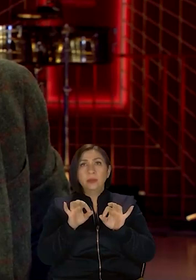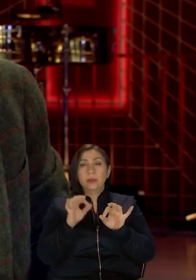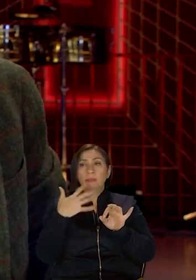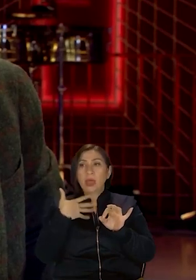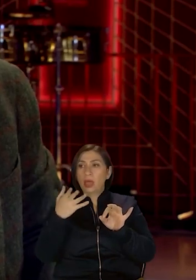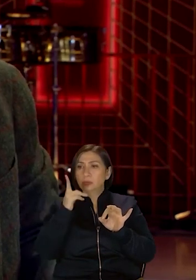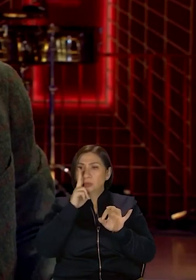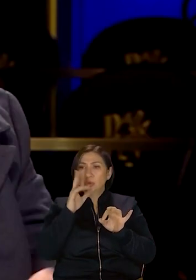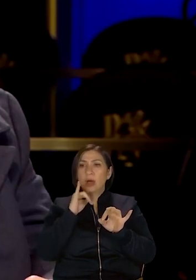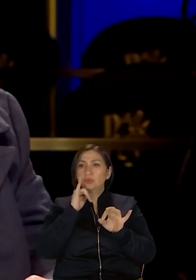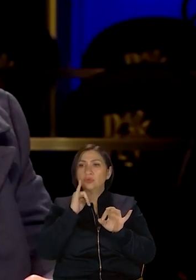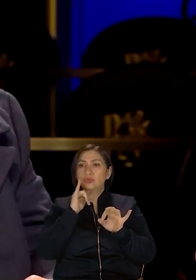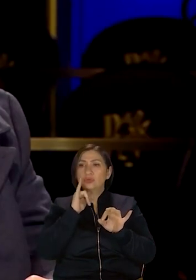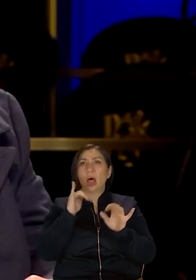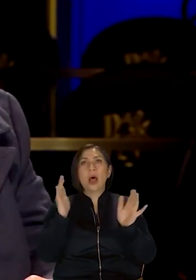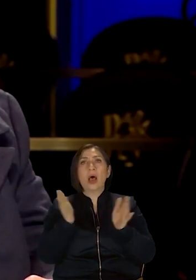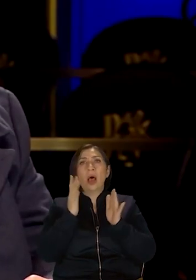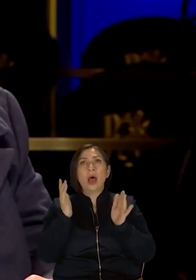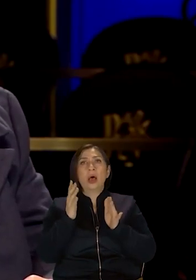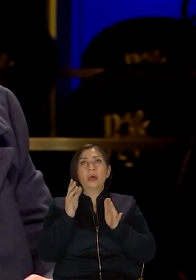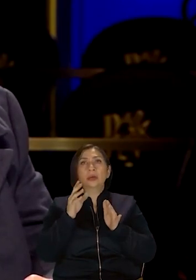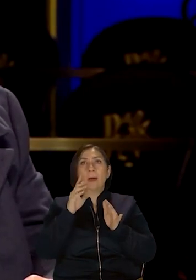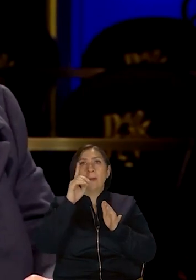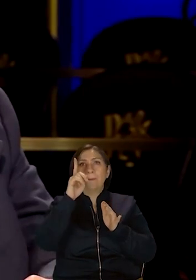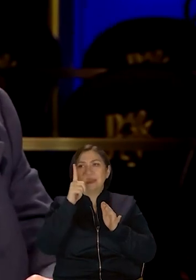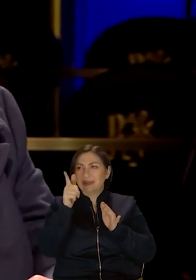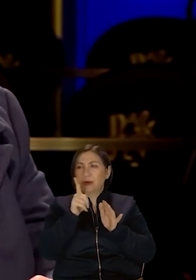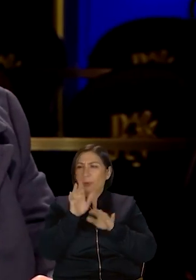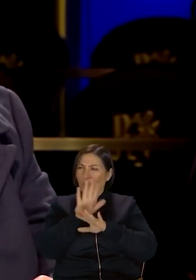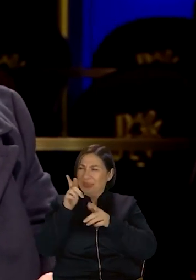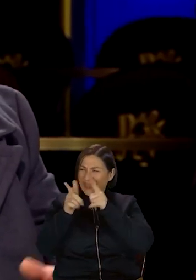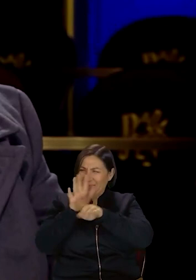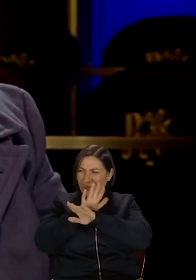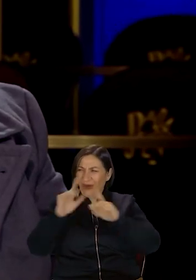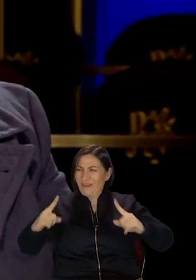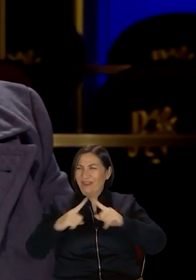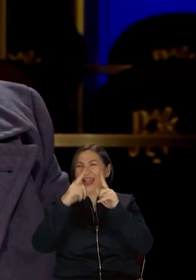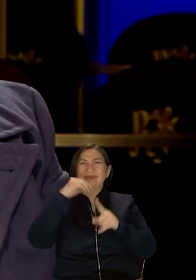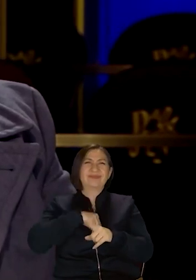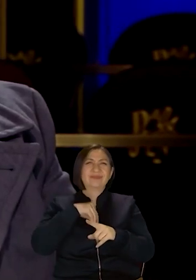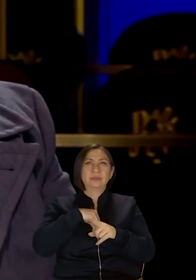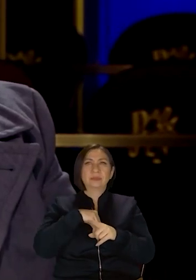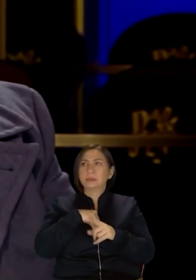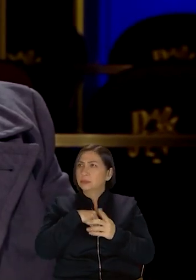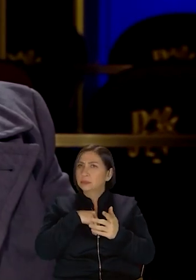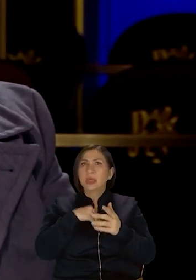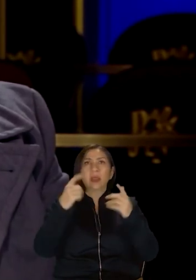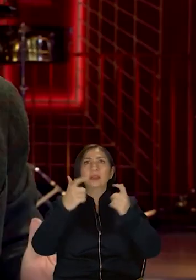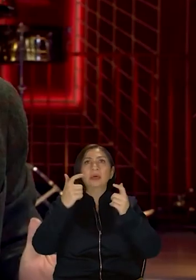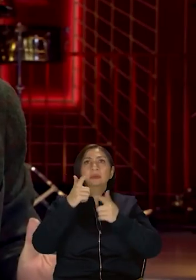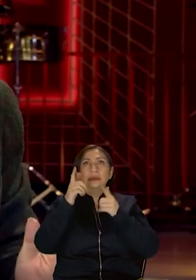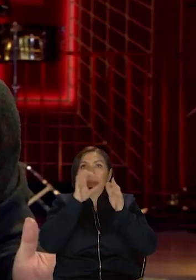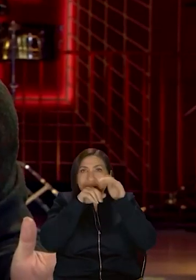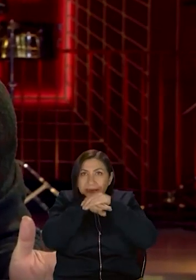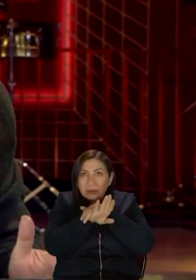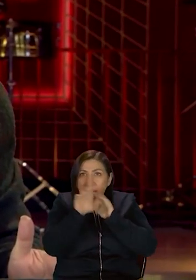Ben en son Ağustos'ta falan hala son bir tane sahne kaldı. Tamam, onu da çekiyorum falan diyordum. Nerede dolayısıyla... çektiniz? Saklanarak